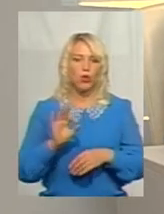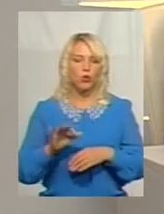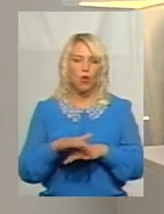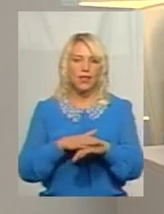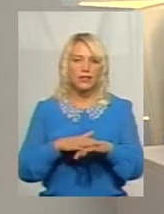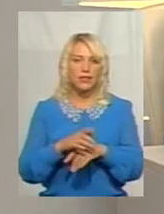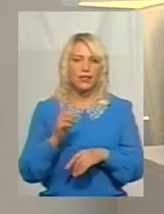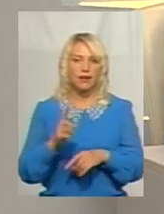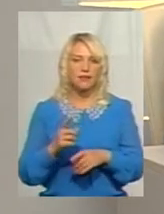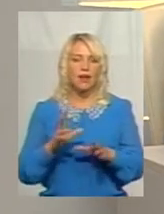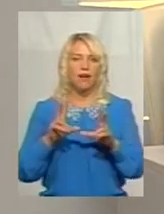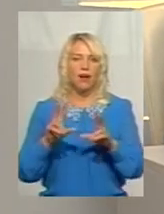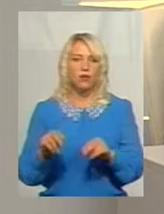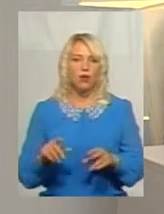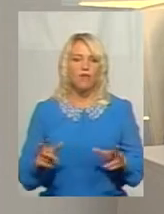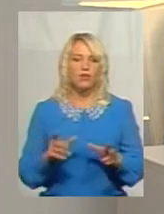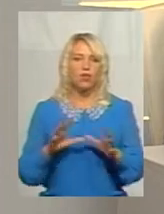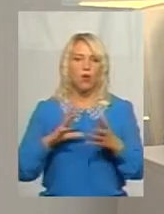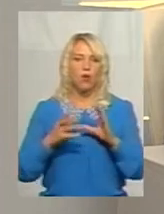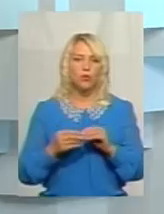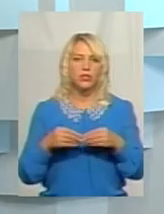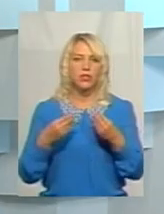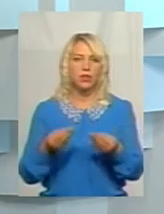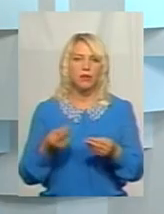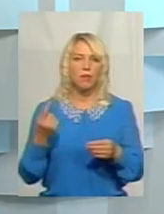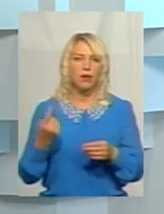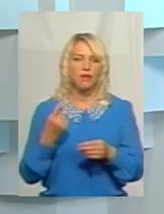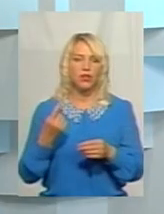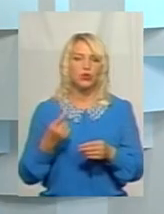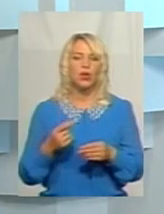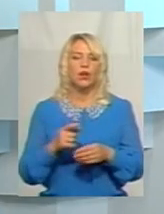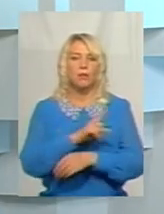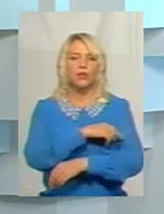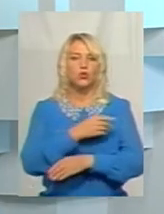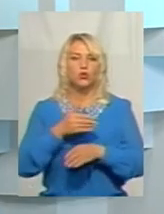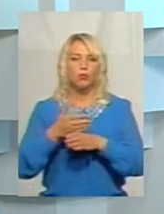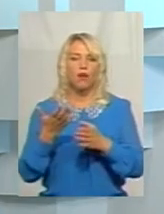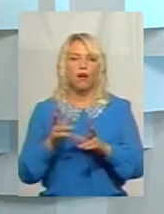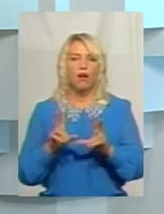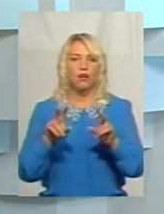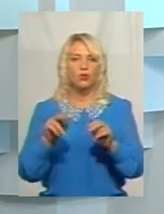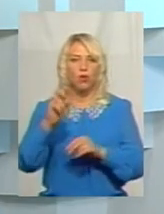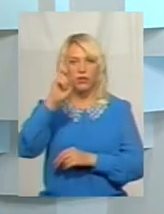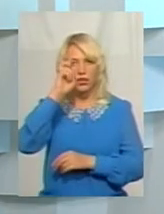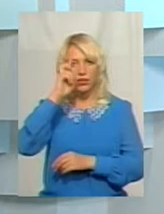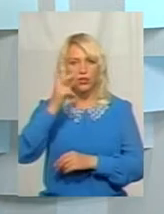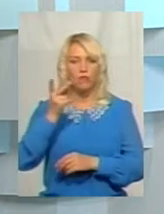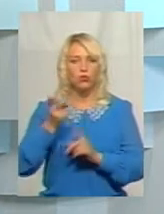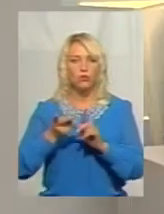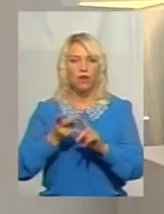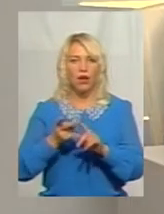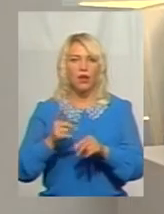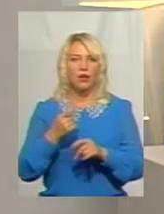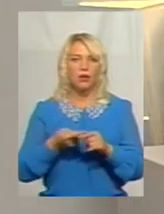гарантований обсяг надання медичної допомоги, первинної медичної допомоги, те, яке гарантовано державою, два.